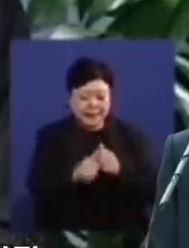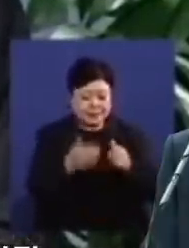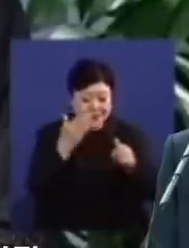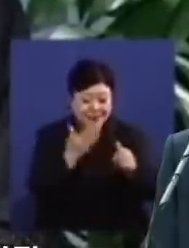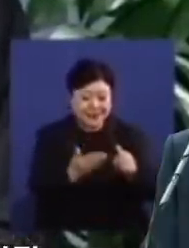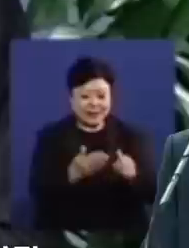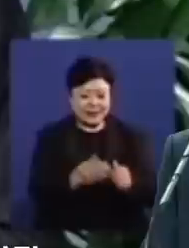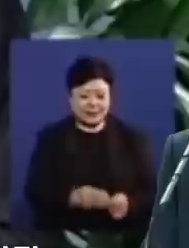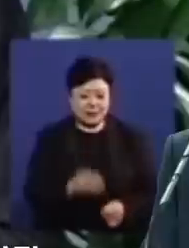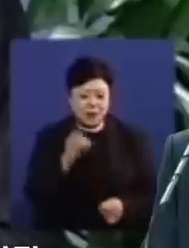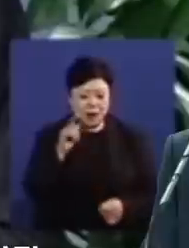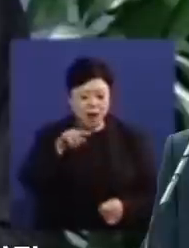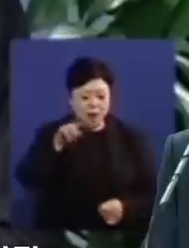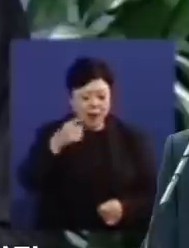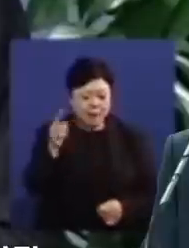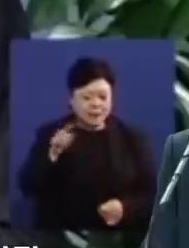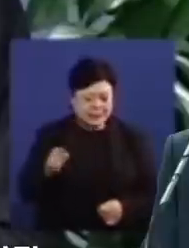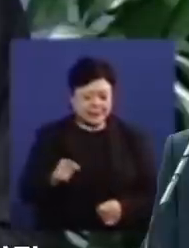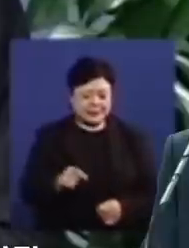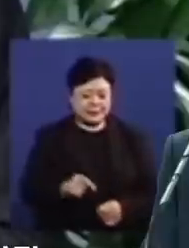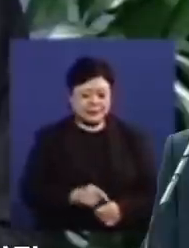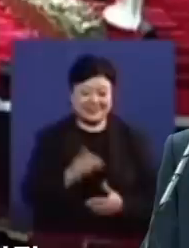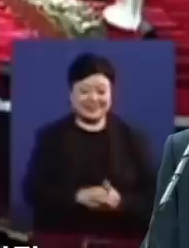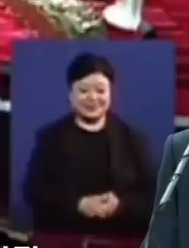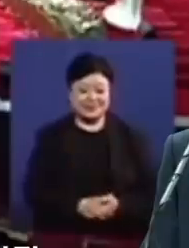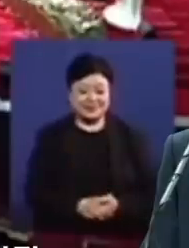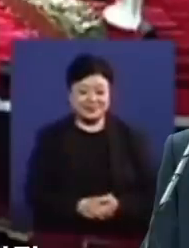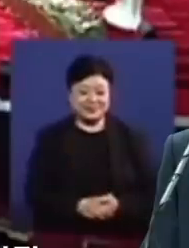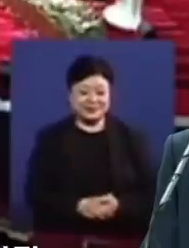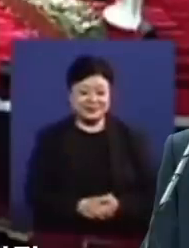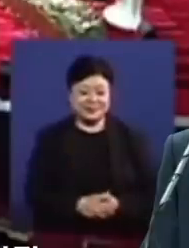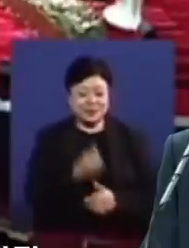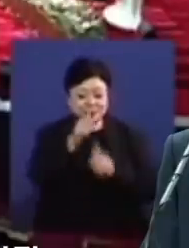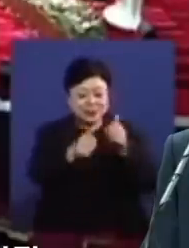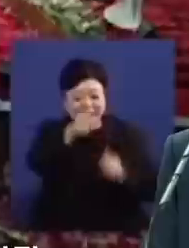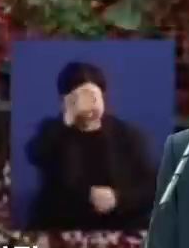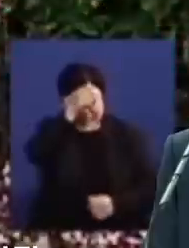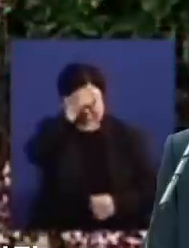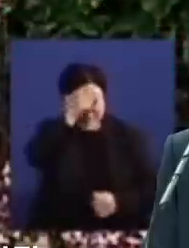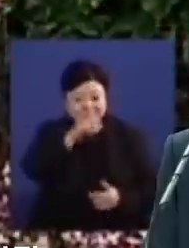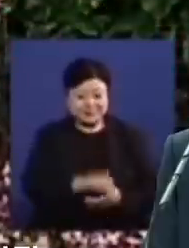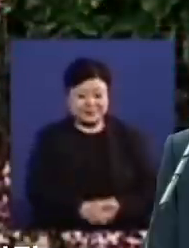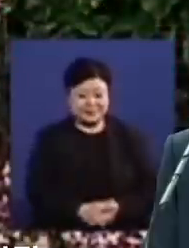하나님께 절대 복종해야 되는 것입니다. 우리 조상 아담은